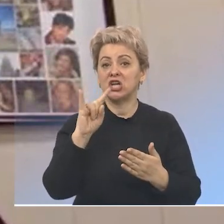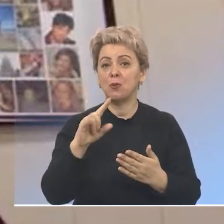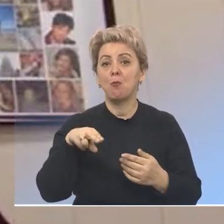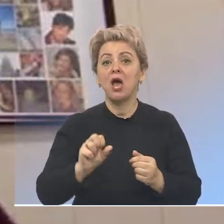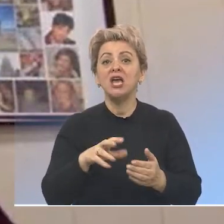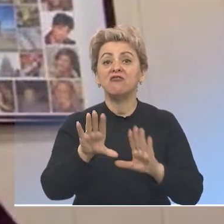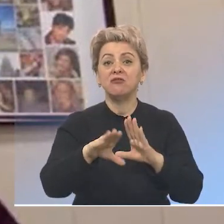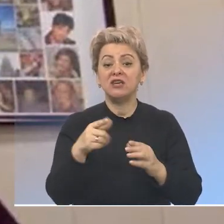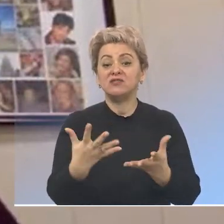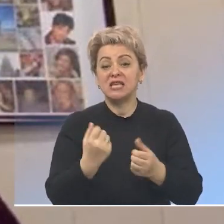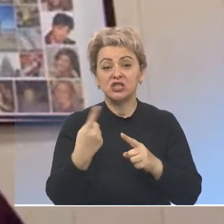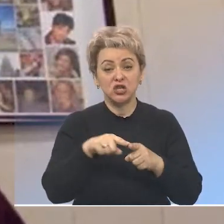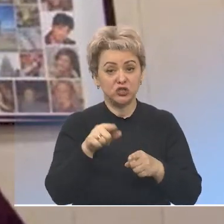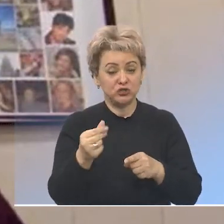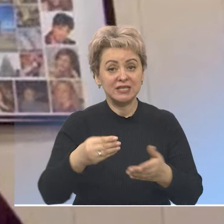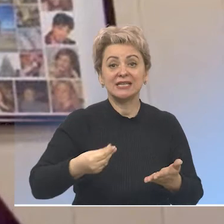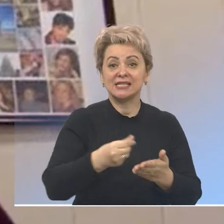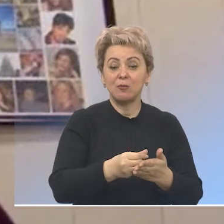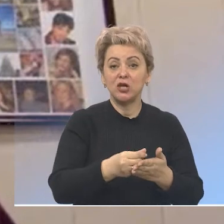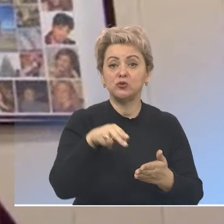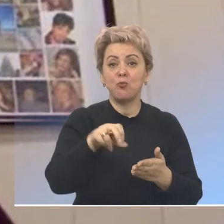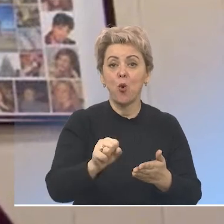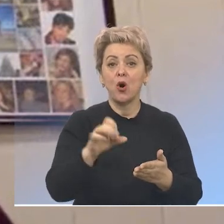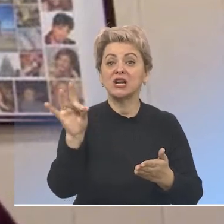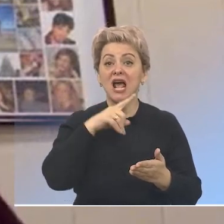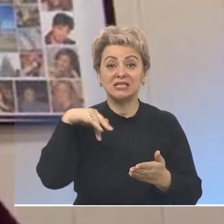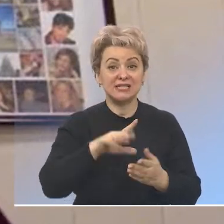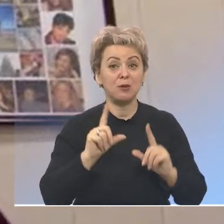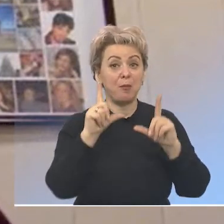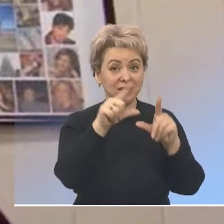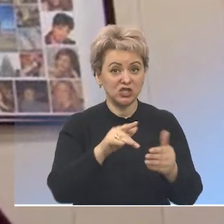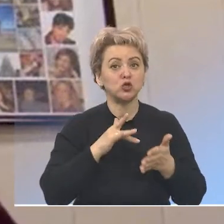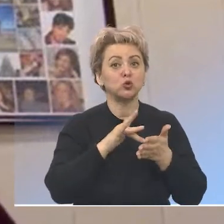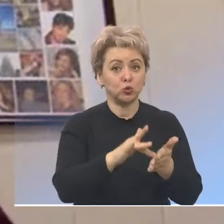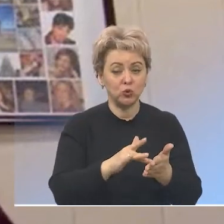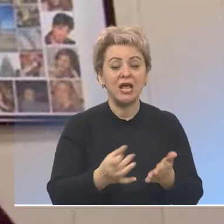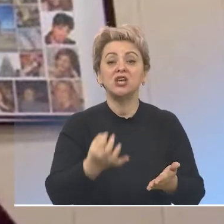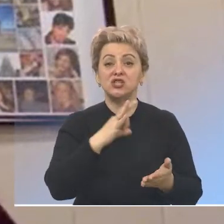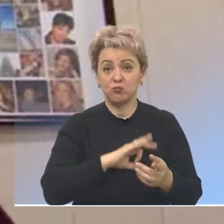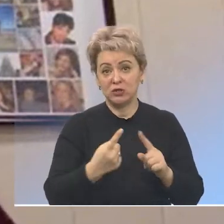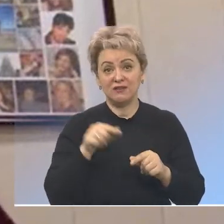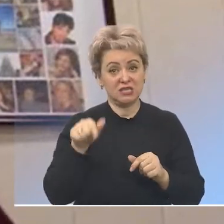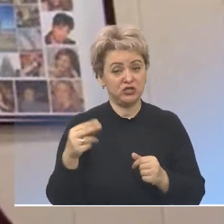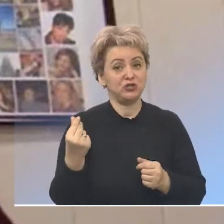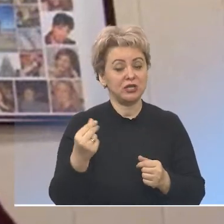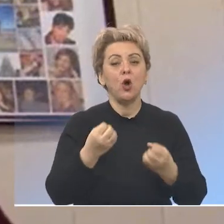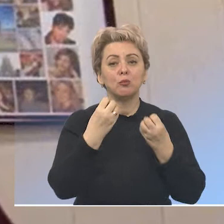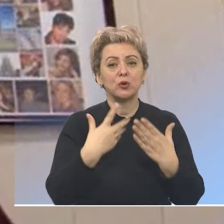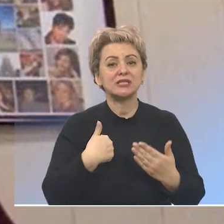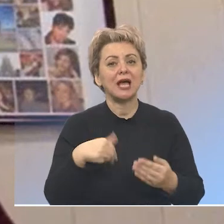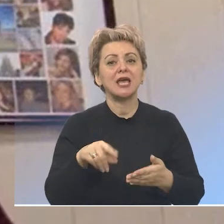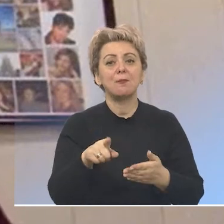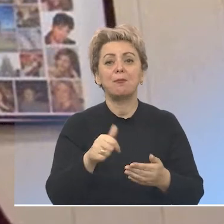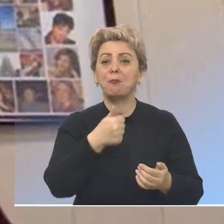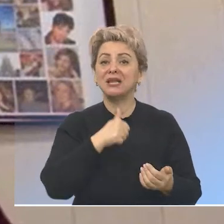Крым и выбрать эти деньги туром по Российской Федерации, пожалуйста. Вы можете поехать и использовать эти деньги. Просто